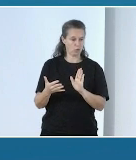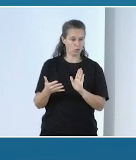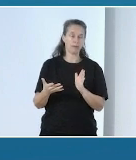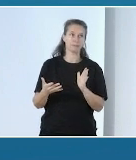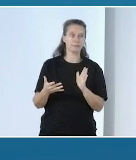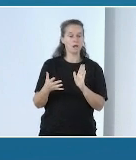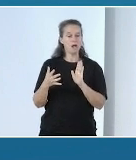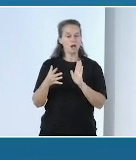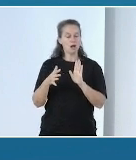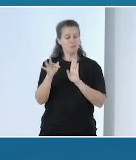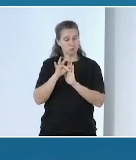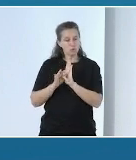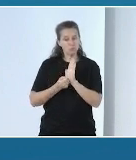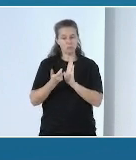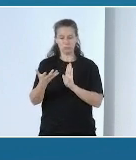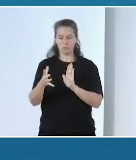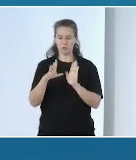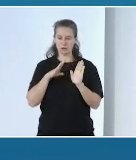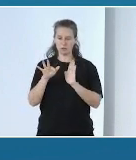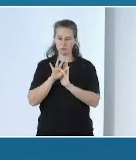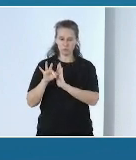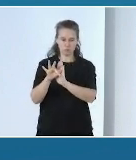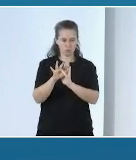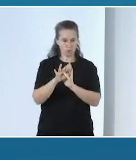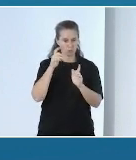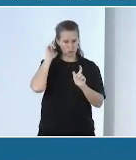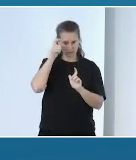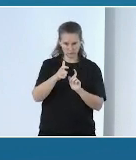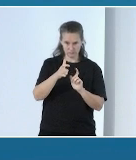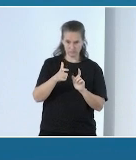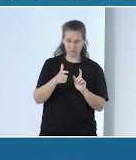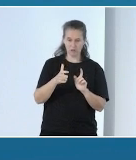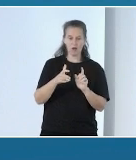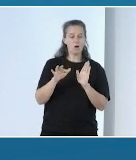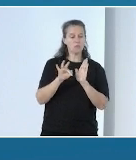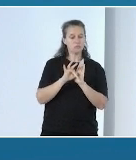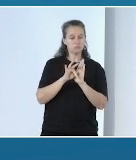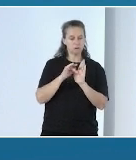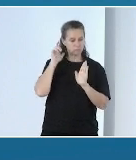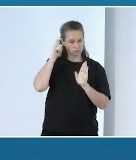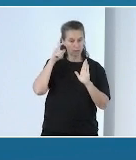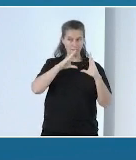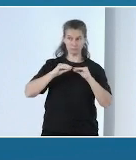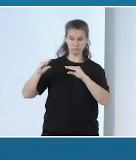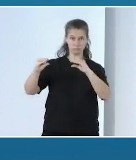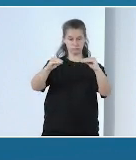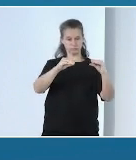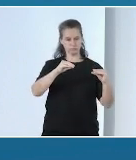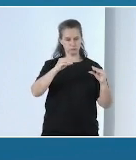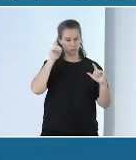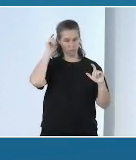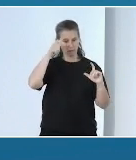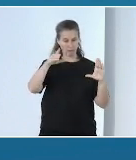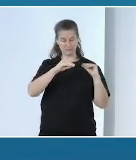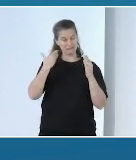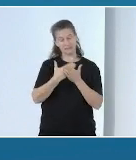enfin, un grand nombre de fonctions cognitives, et notamment la cognition spatiale, mais la cognition spatiale,